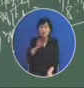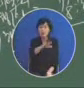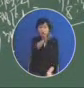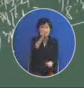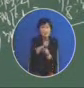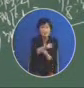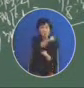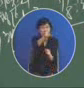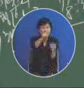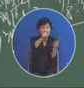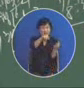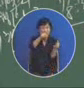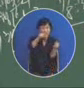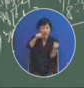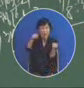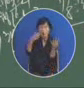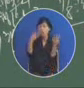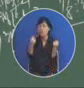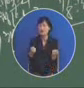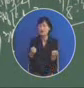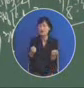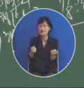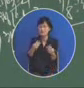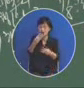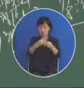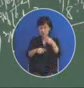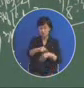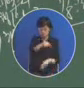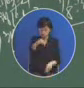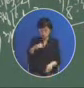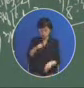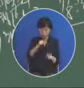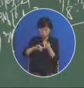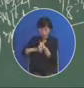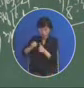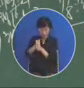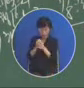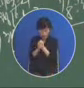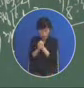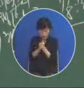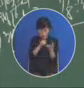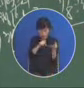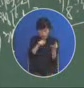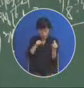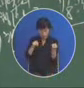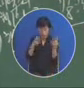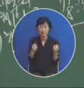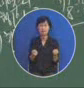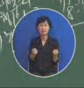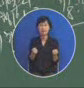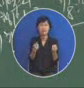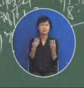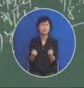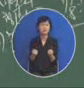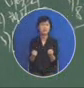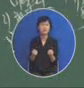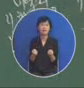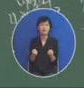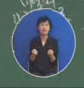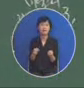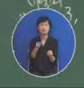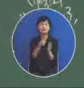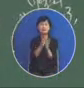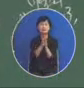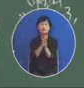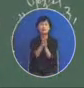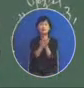렘넌트들 가운데도요. 언약 가지고 렘넌트들 많아요. And there's a lot of remnants who hold on to the covenant as well. 여러분의 그 배경으로